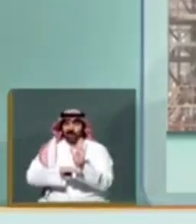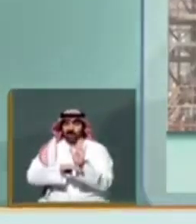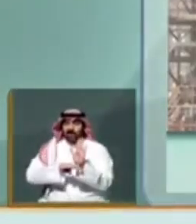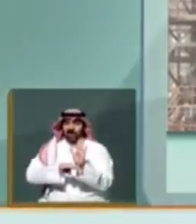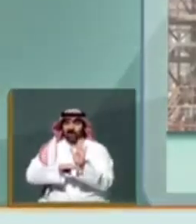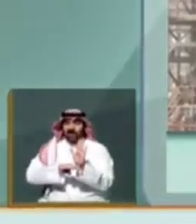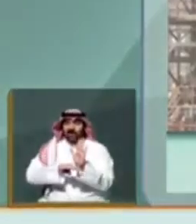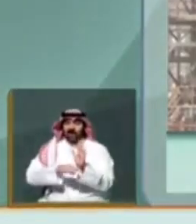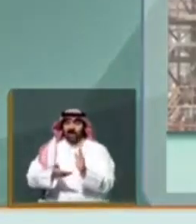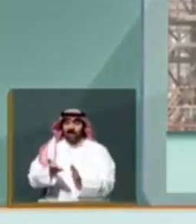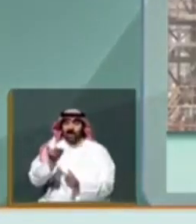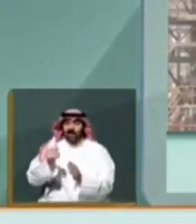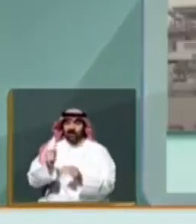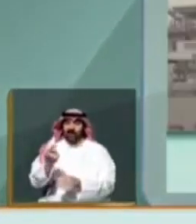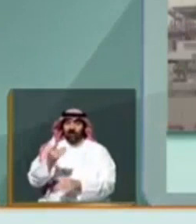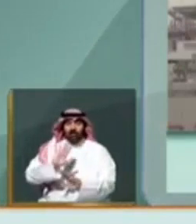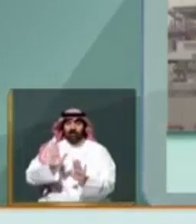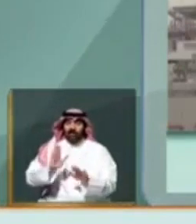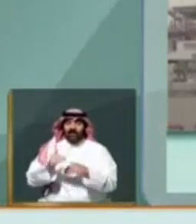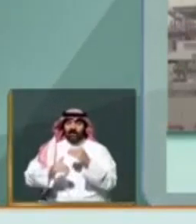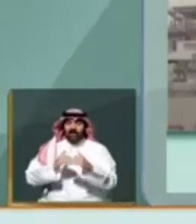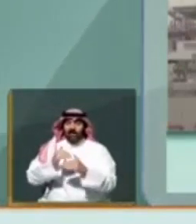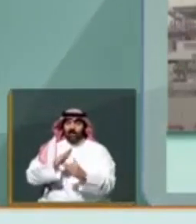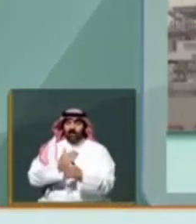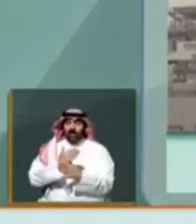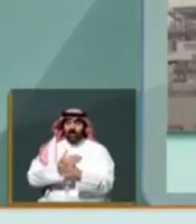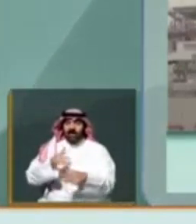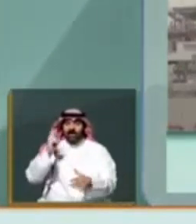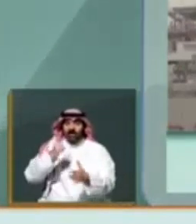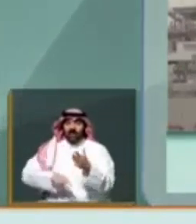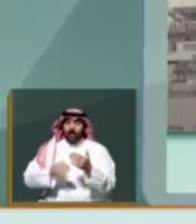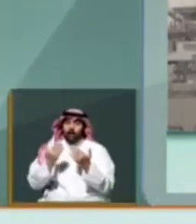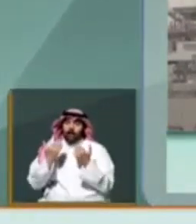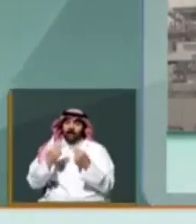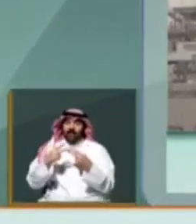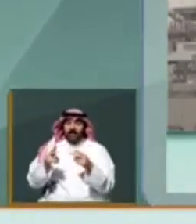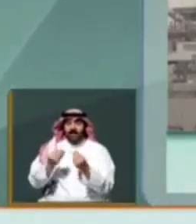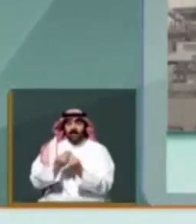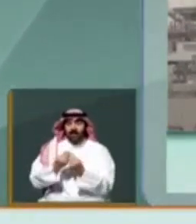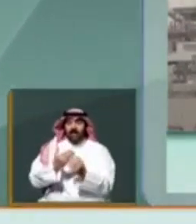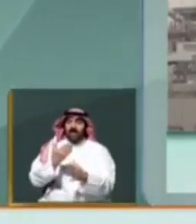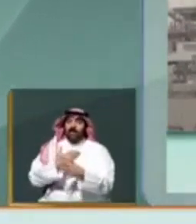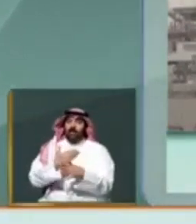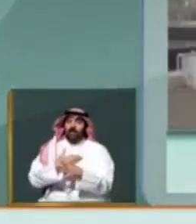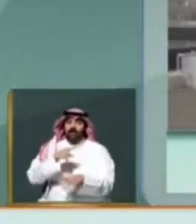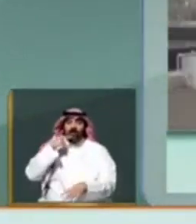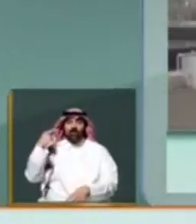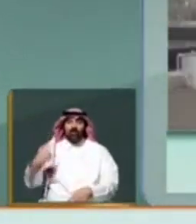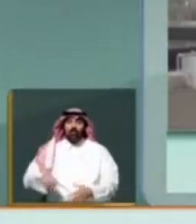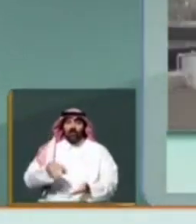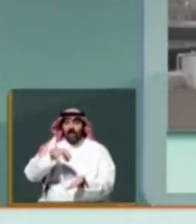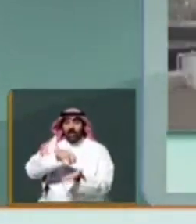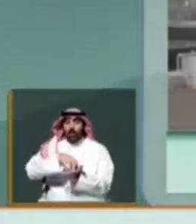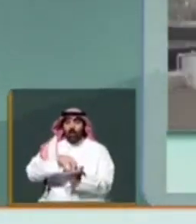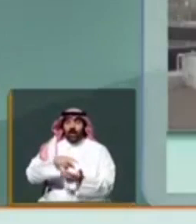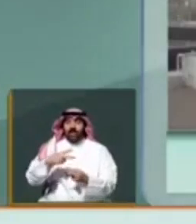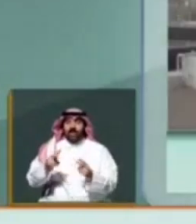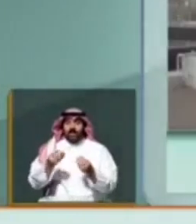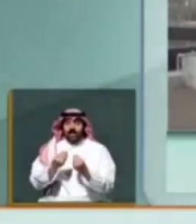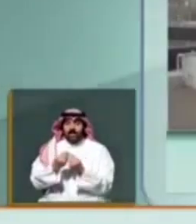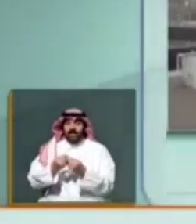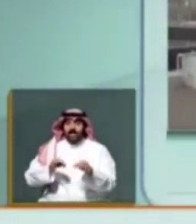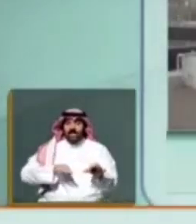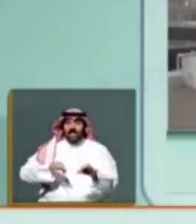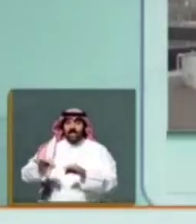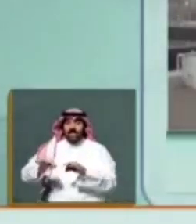انهيار للأسعار، ولكن للأسف لم يكن هناك اتفاق خاصة من روسيا، وبالتالي اتخذت المملكة